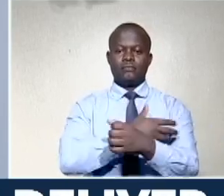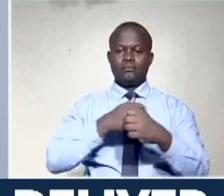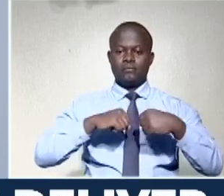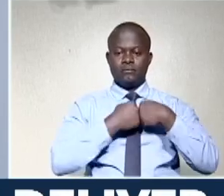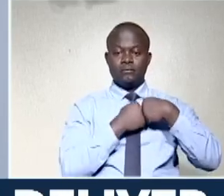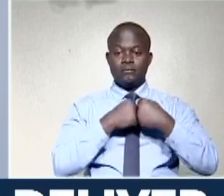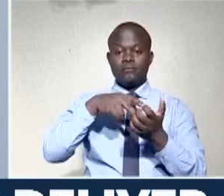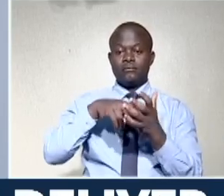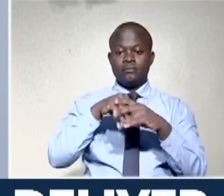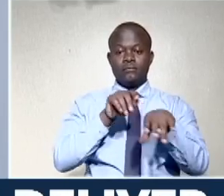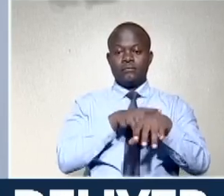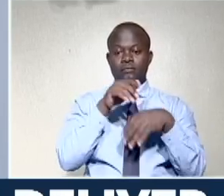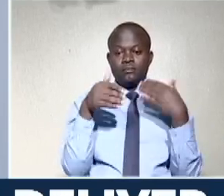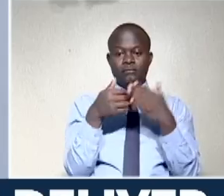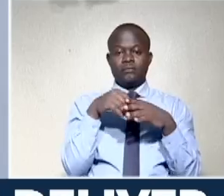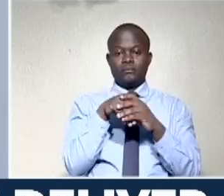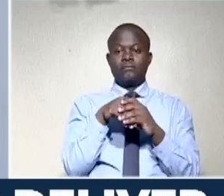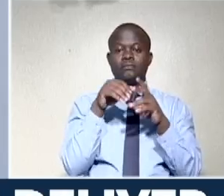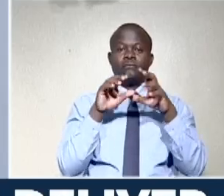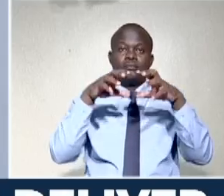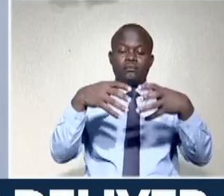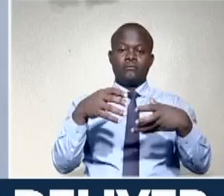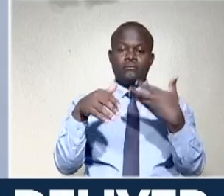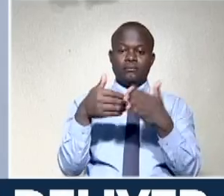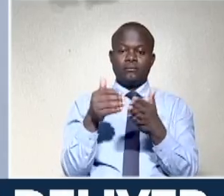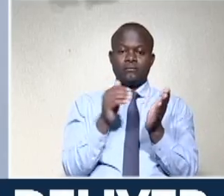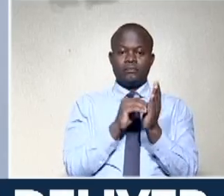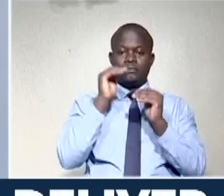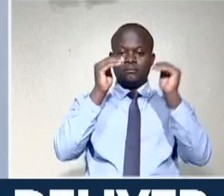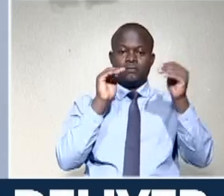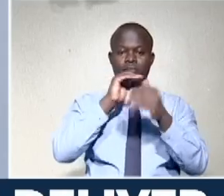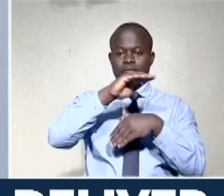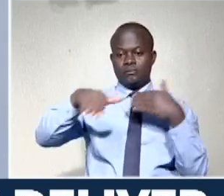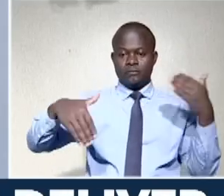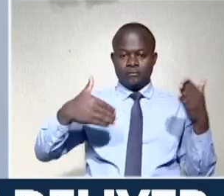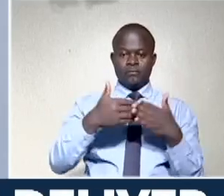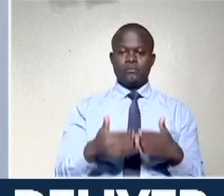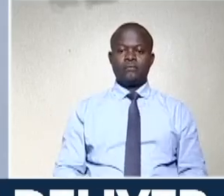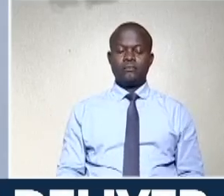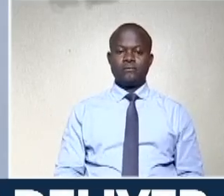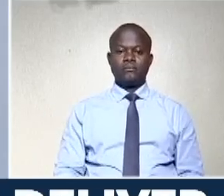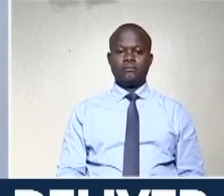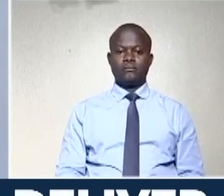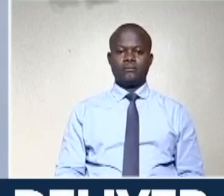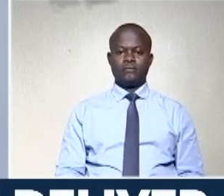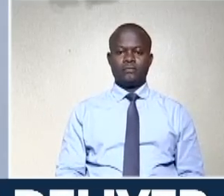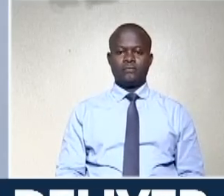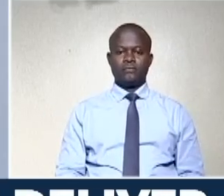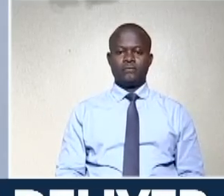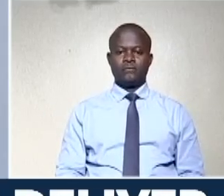guhagarara mu mwanya uwo ari wo wose muri sosiyete iyo ari yo yose ndetse no mu rwego urwo ari rwo rwose.